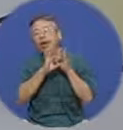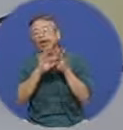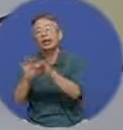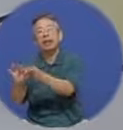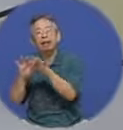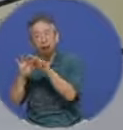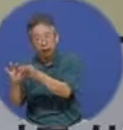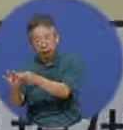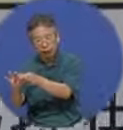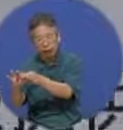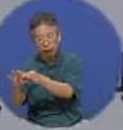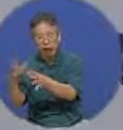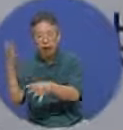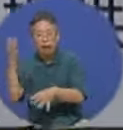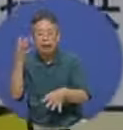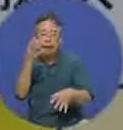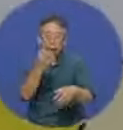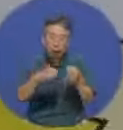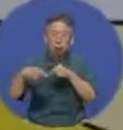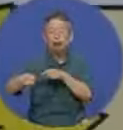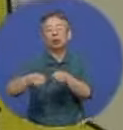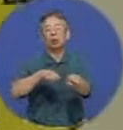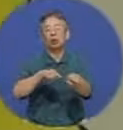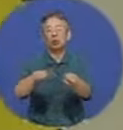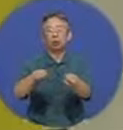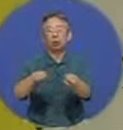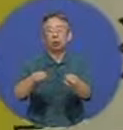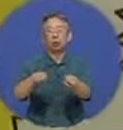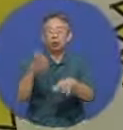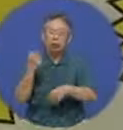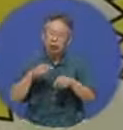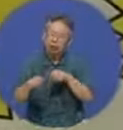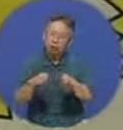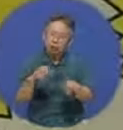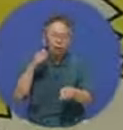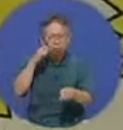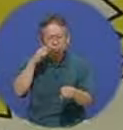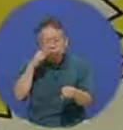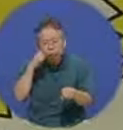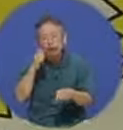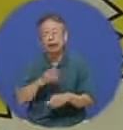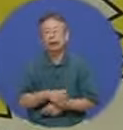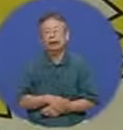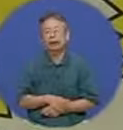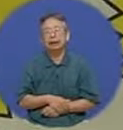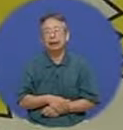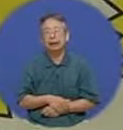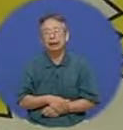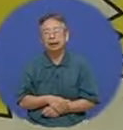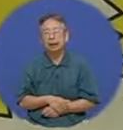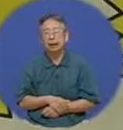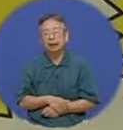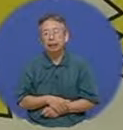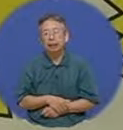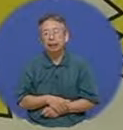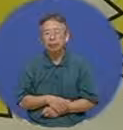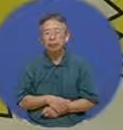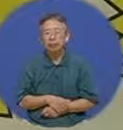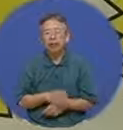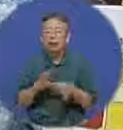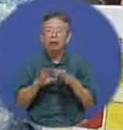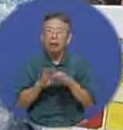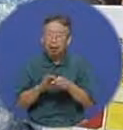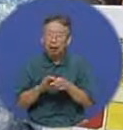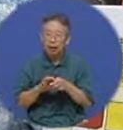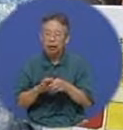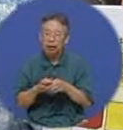、それで生徒指導をしてもらう。でこの生徒指導って結構難しいんですよね。 はい、 結構難しいと思います。ですから